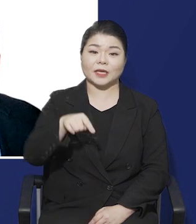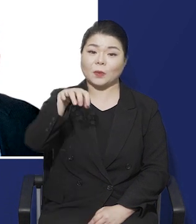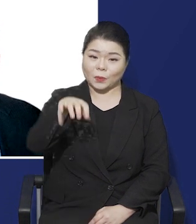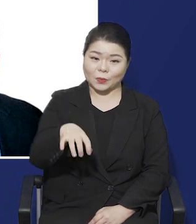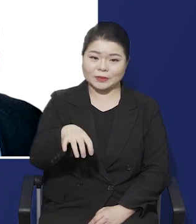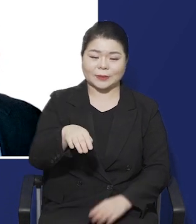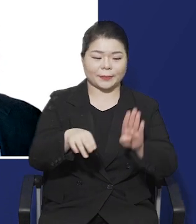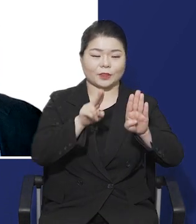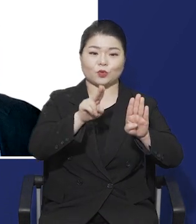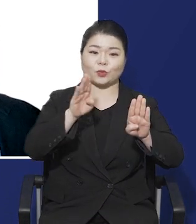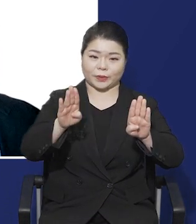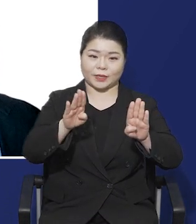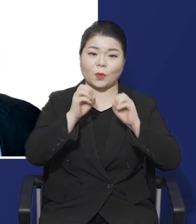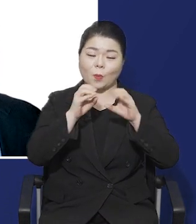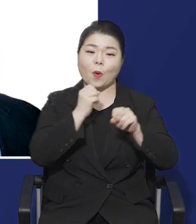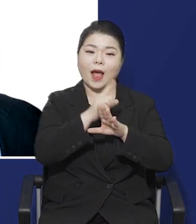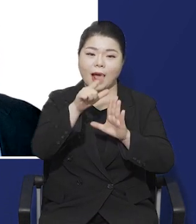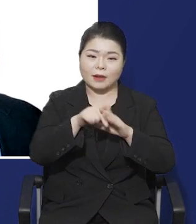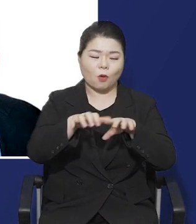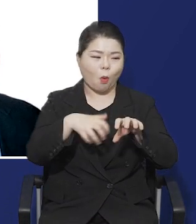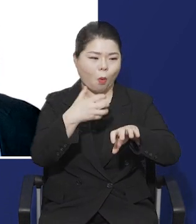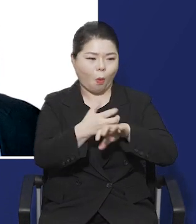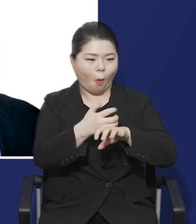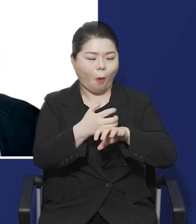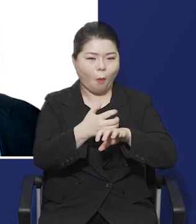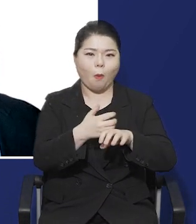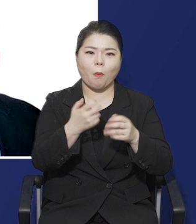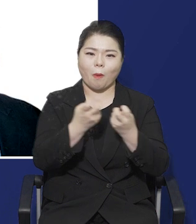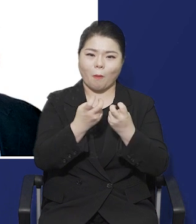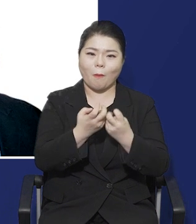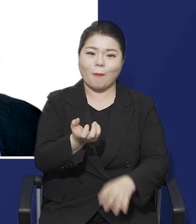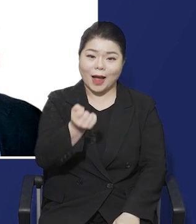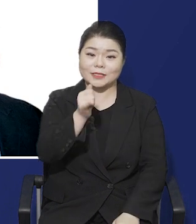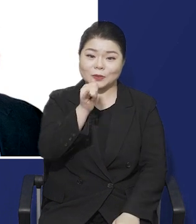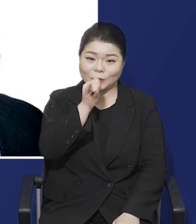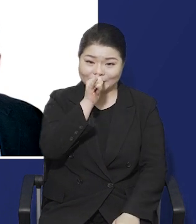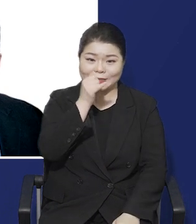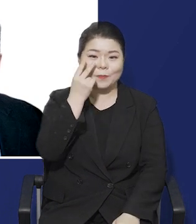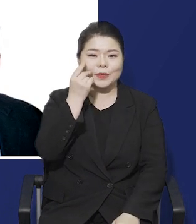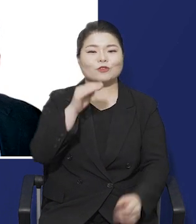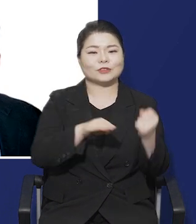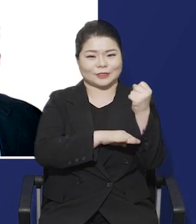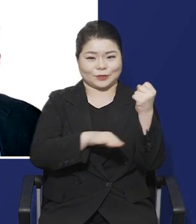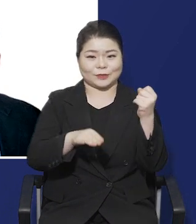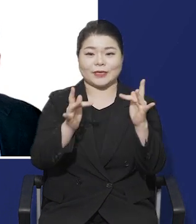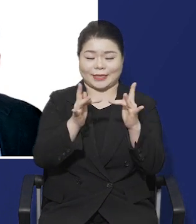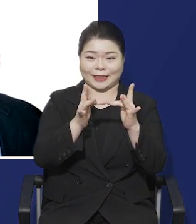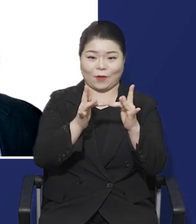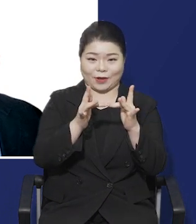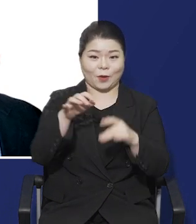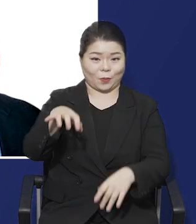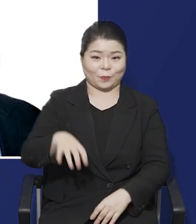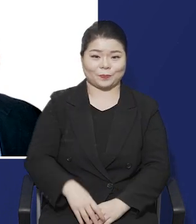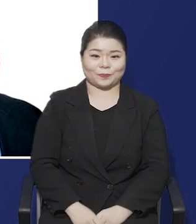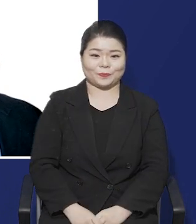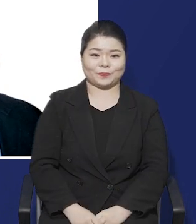트레이드휠닷컴은 B2B 마케팅에 대한 혁신적인 접근 방식을 갖춘 미국 기반의 온라인 무역거래 플랫폼입니다.